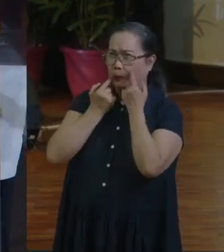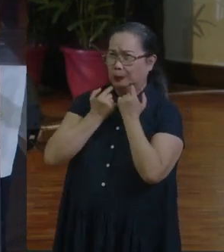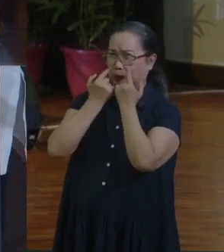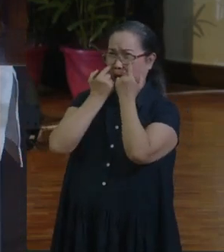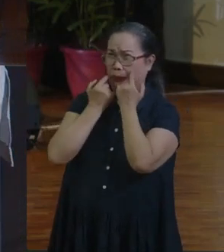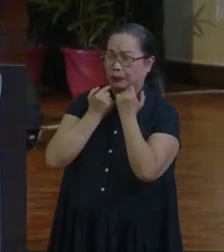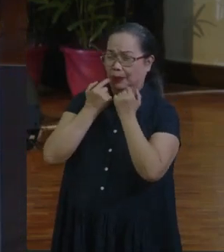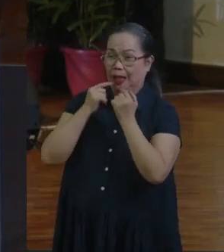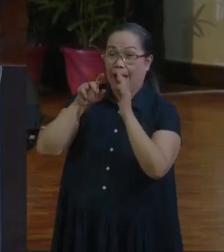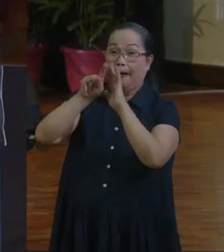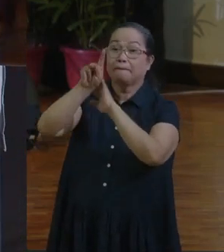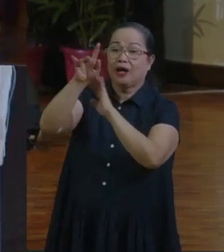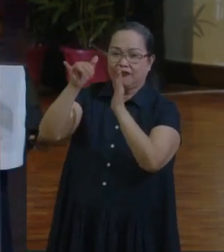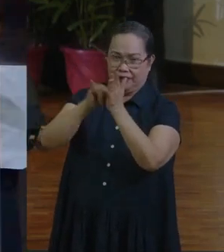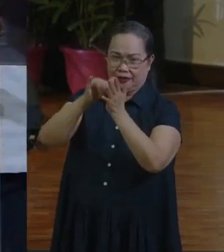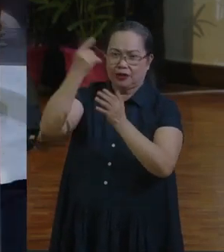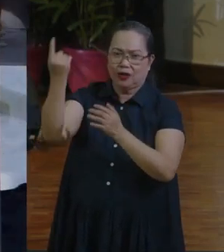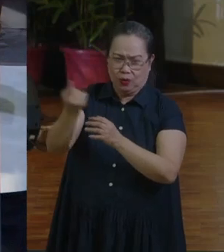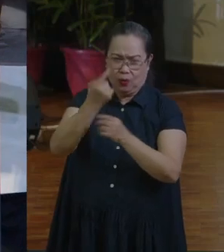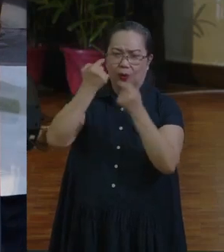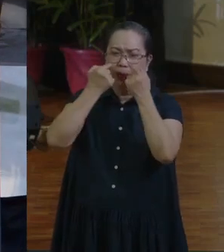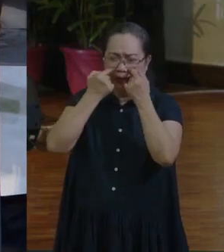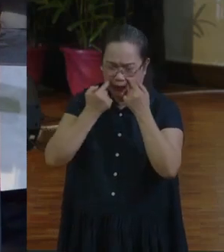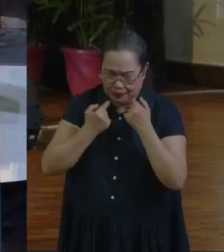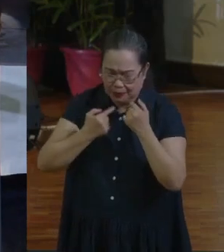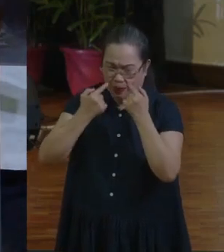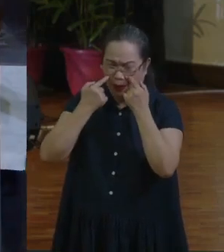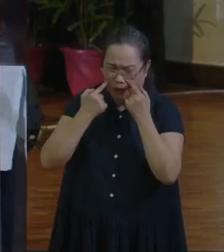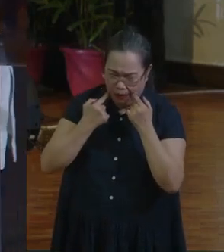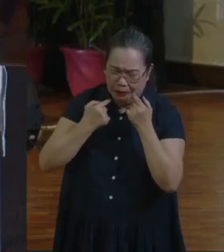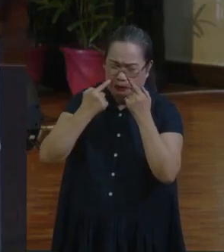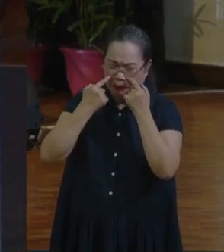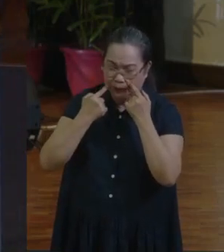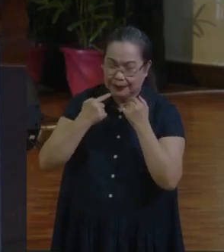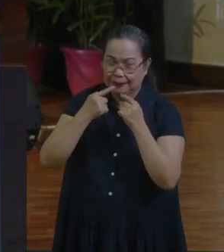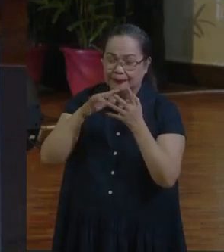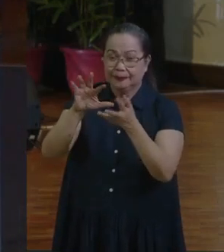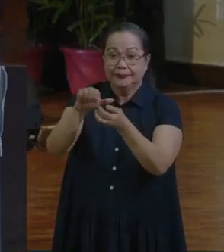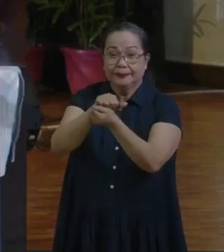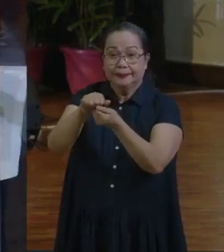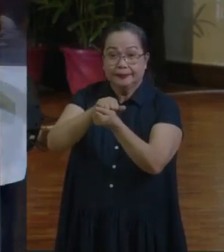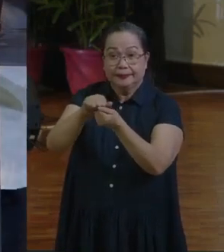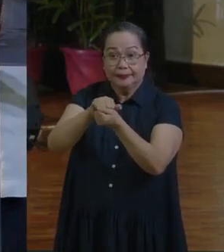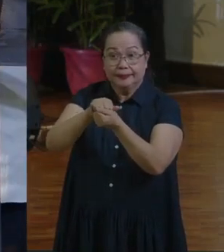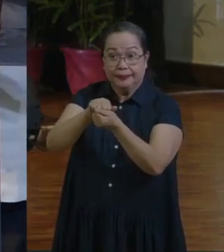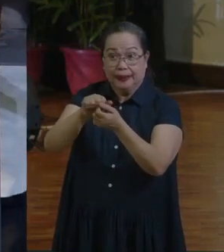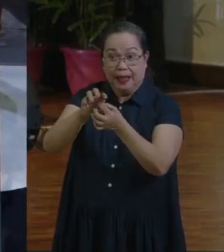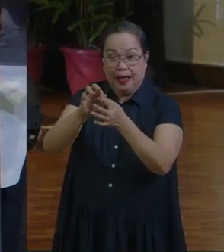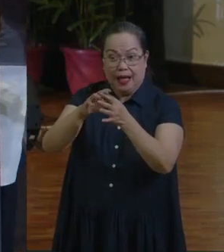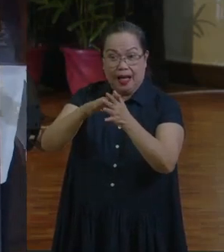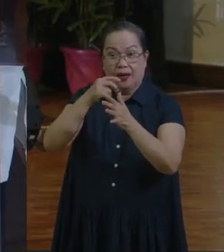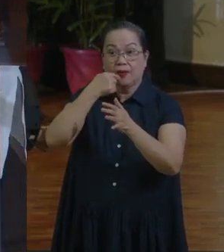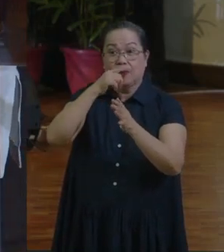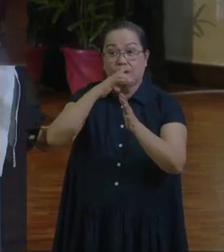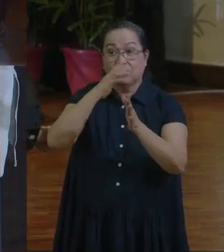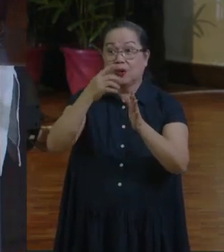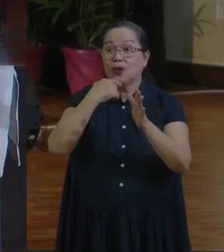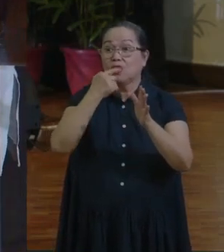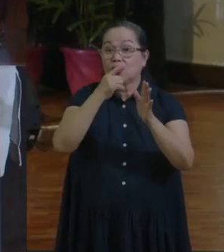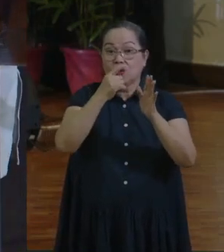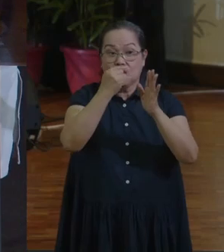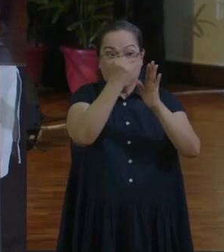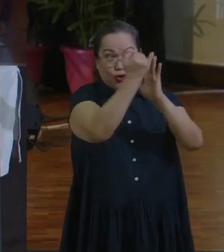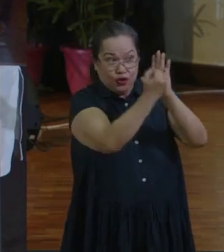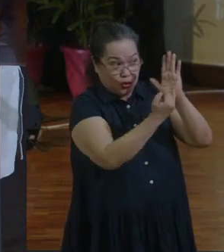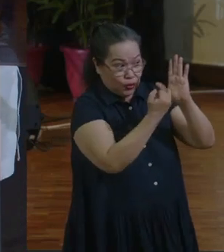ang propeta na naghula ng pagkasira ng Southern Kingdom or ng